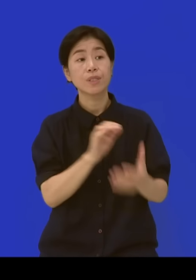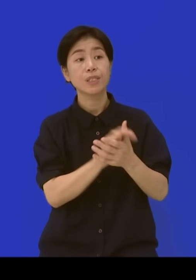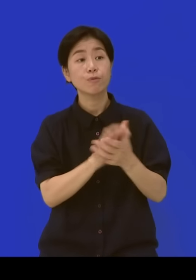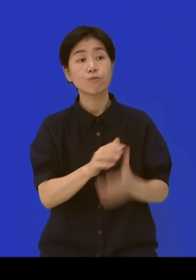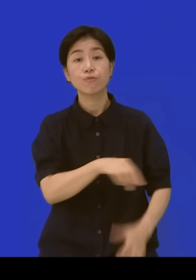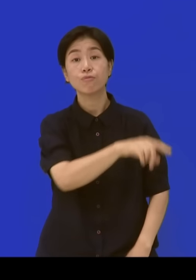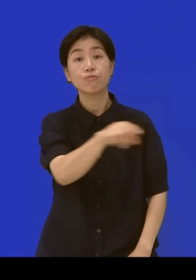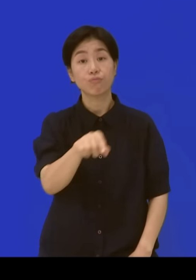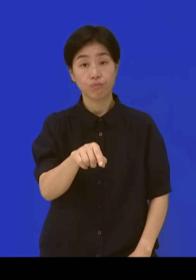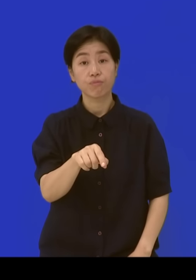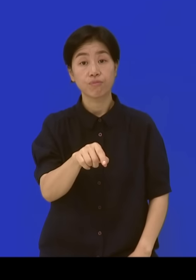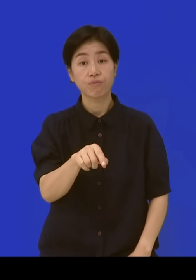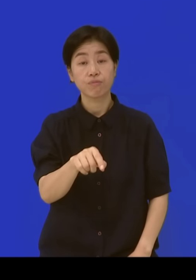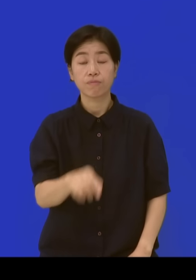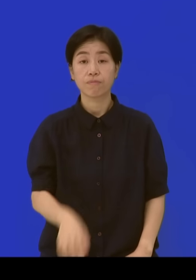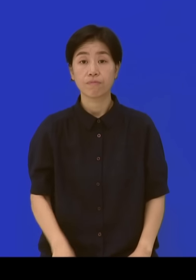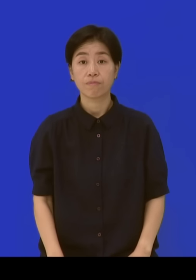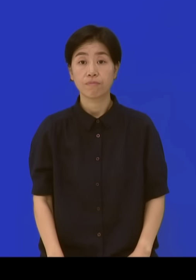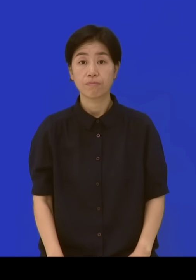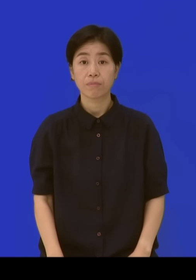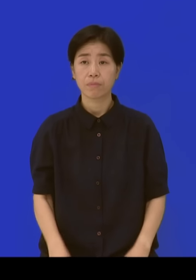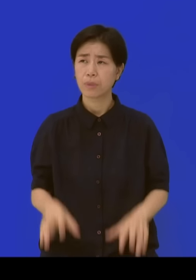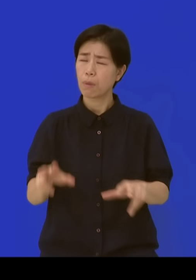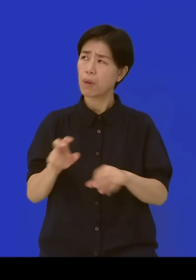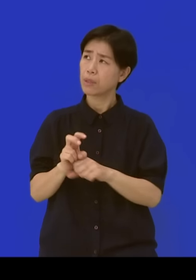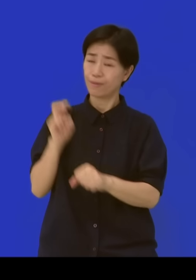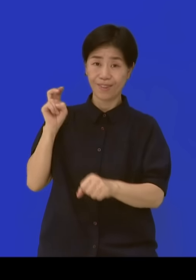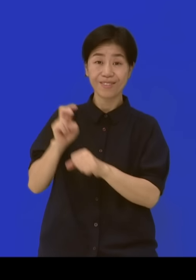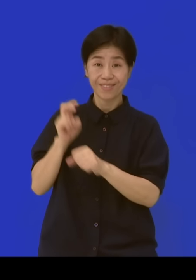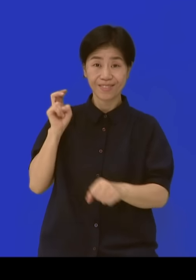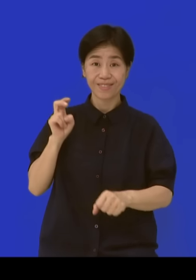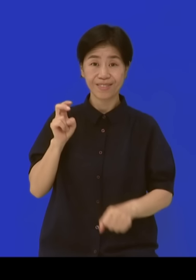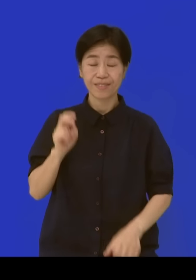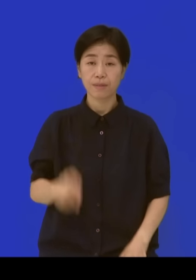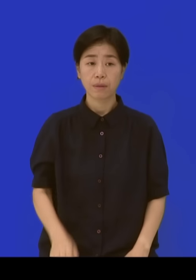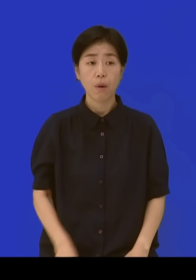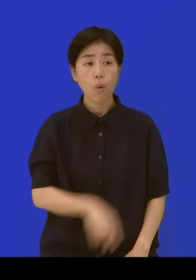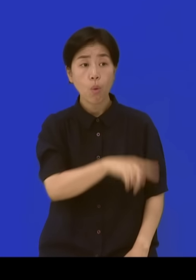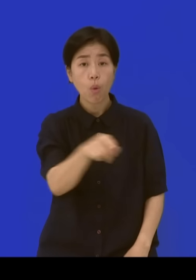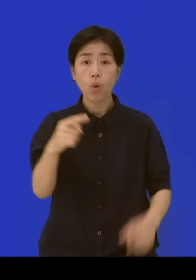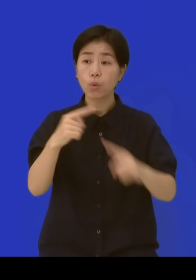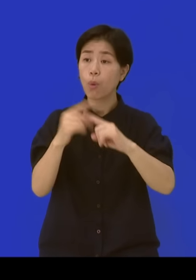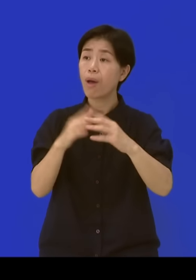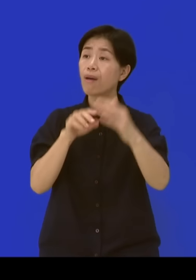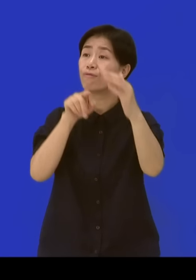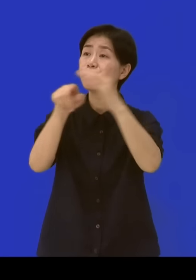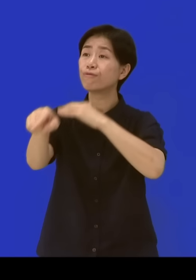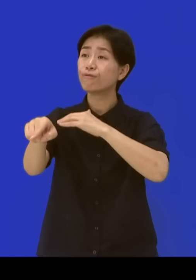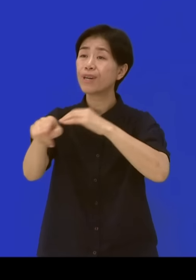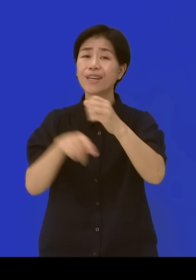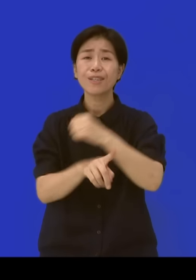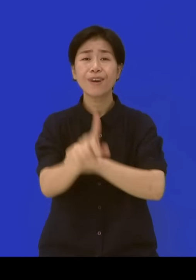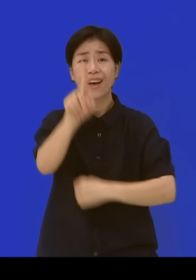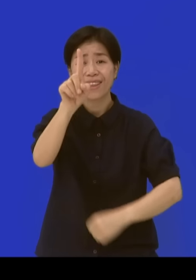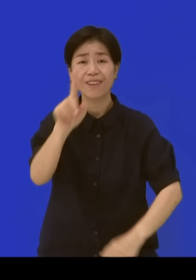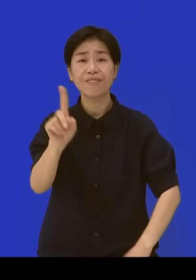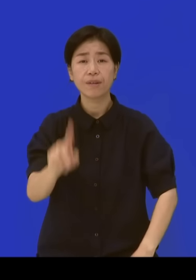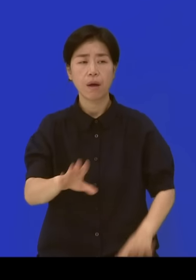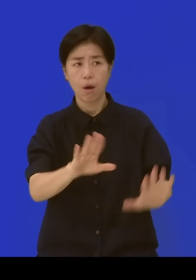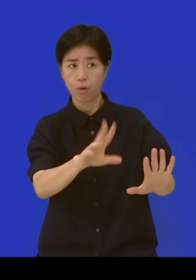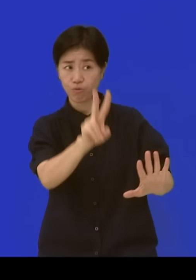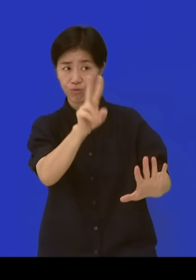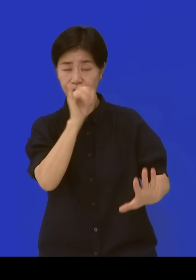남자애들이 지금 벌써 한 20년도 더 된 얘기지만 네네. 교회 가는 이유는 하나밖에 없거든요. 아, 두 개